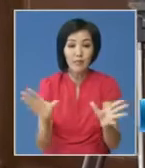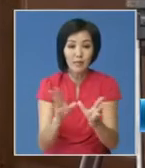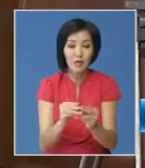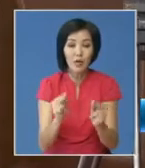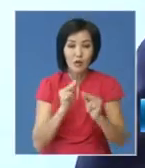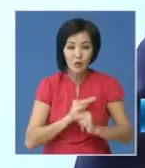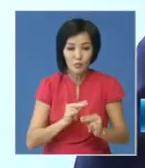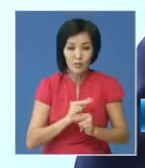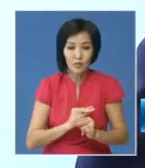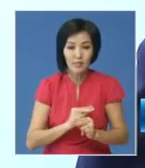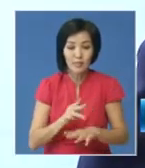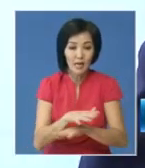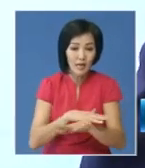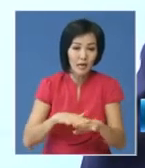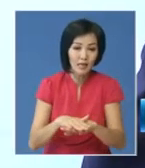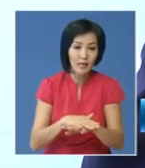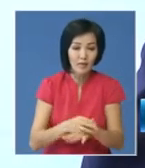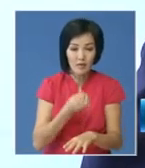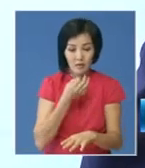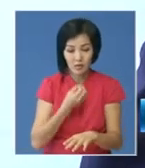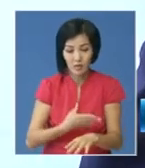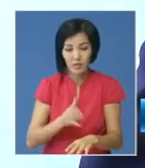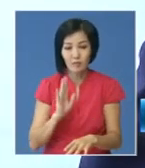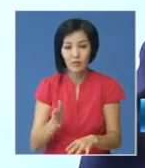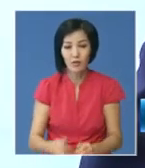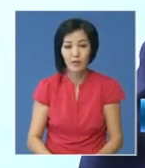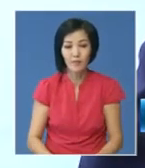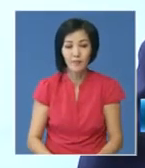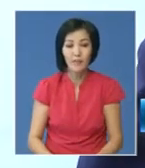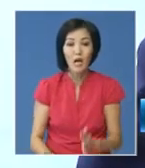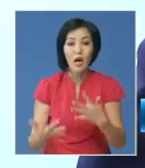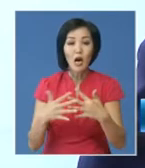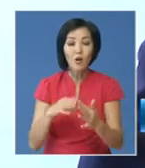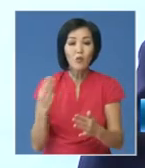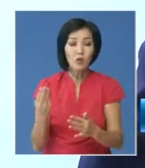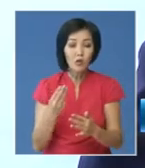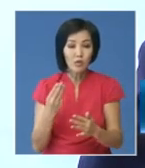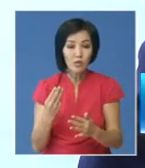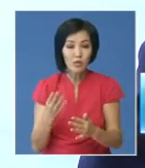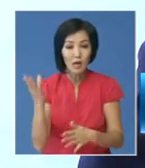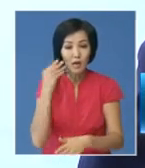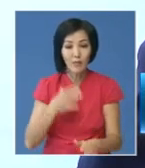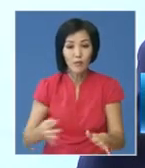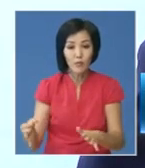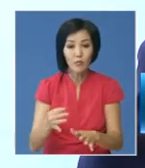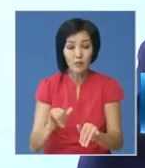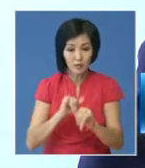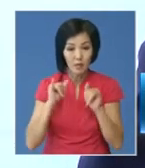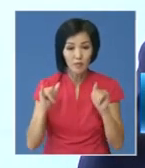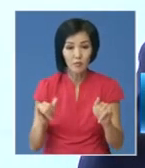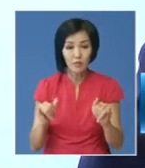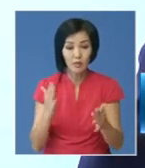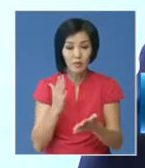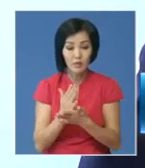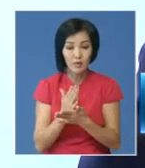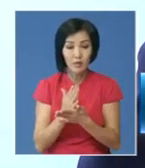көреді. Соңғы жылдары, мысалы, ауыл шаруашылығы Алматы облысының дамып өсіп отыр. Оның